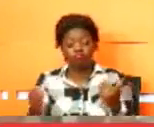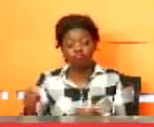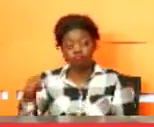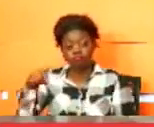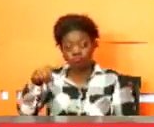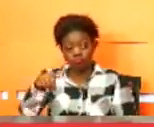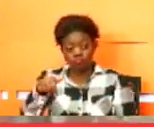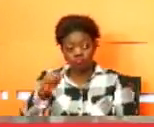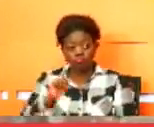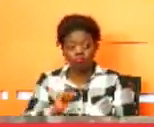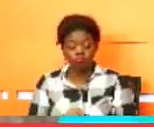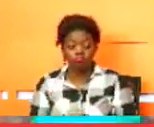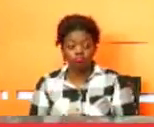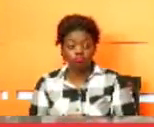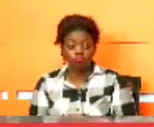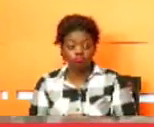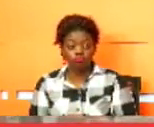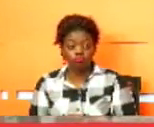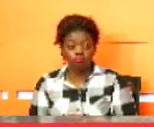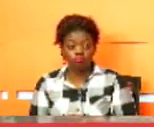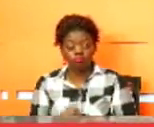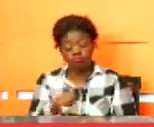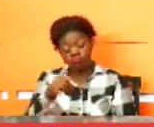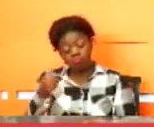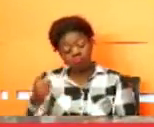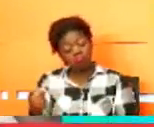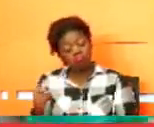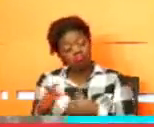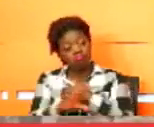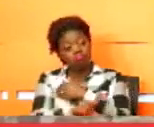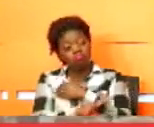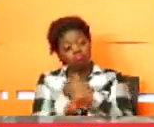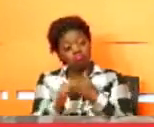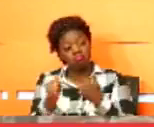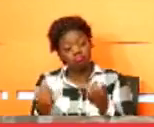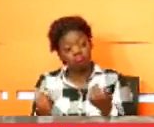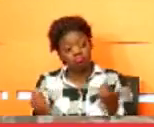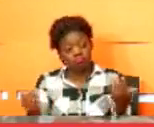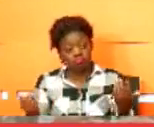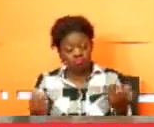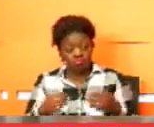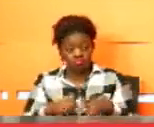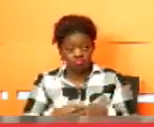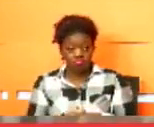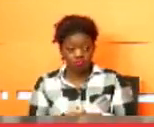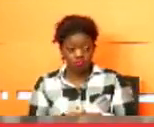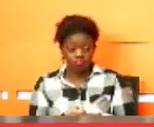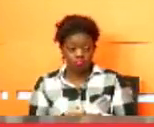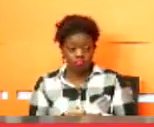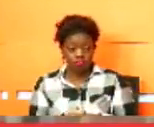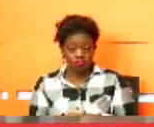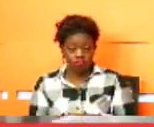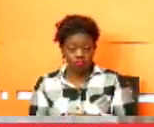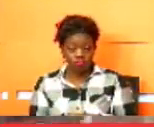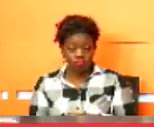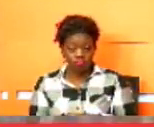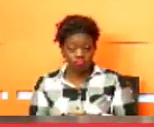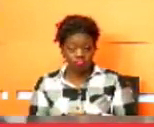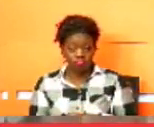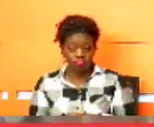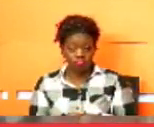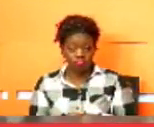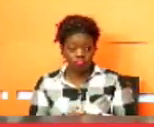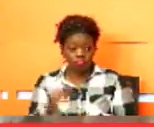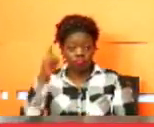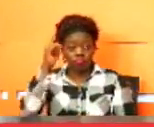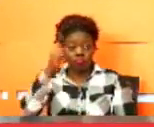kati munaabe amunzikyako amulina ate ali ku sozi kwenyini natuuka ne kukombolola